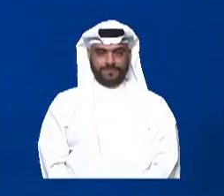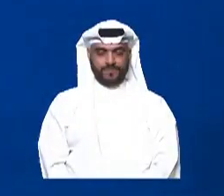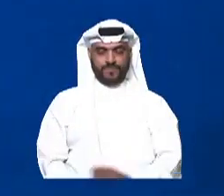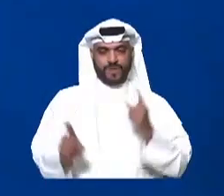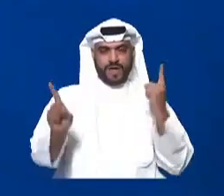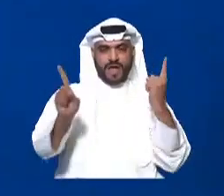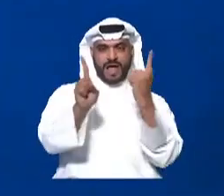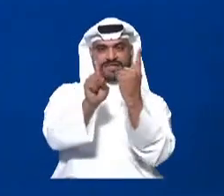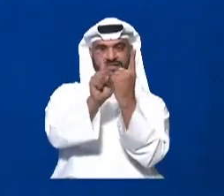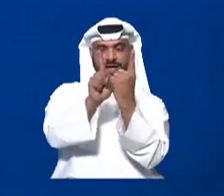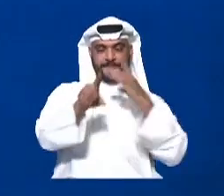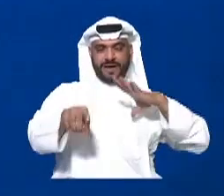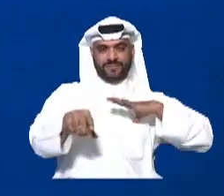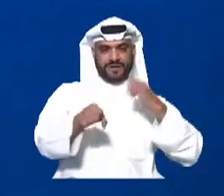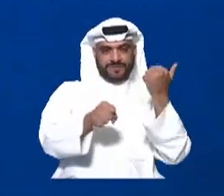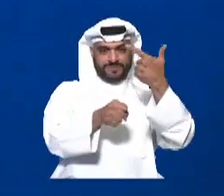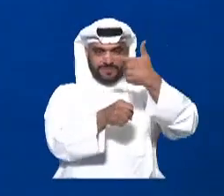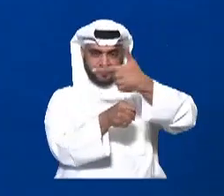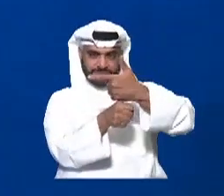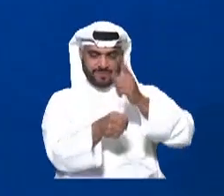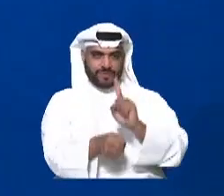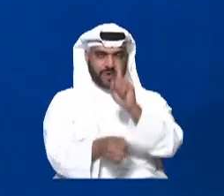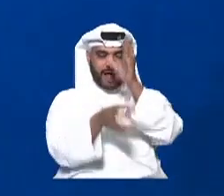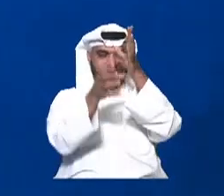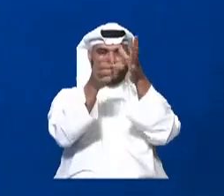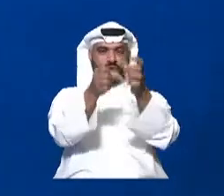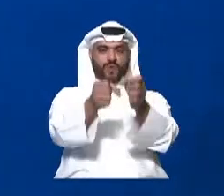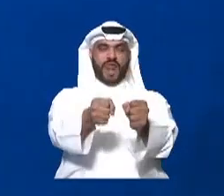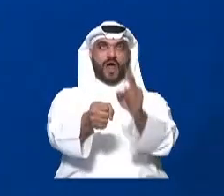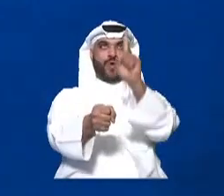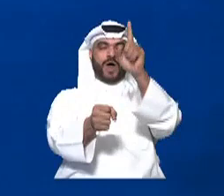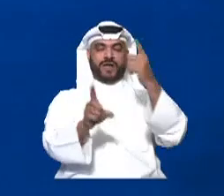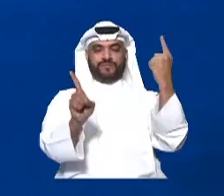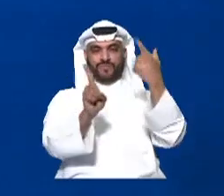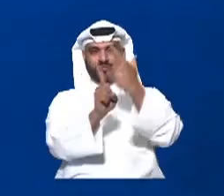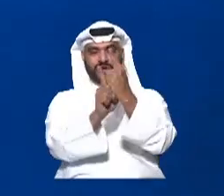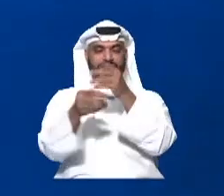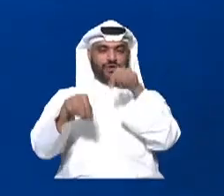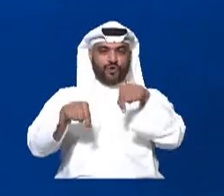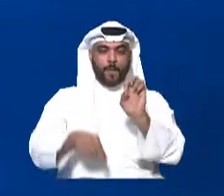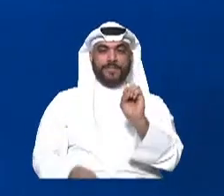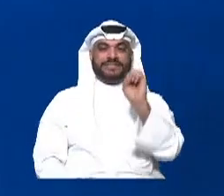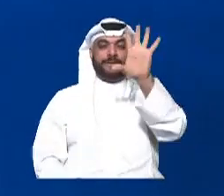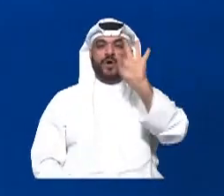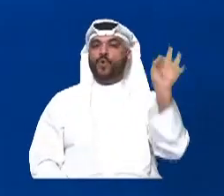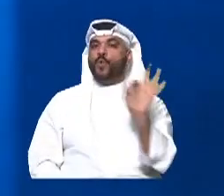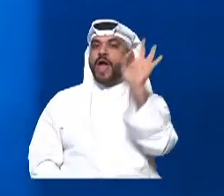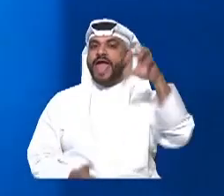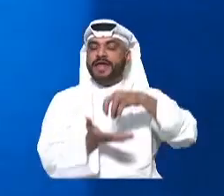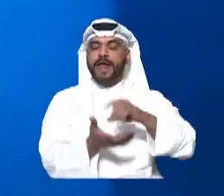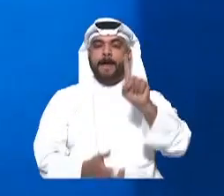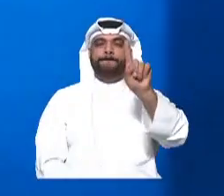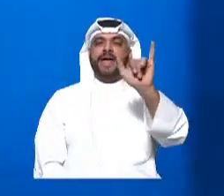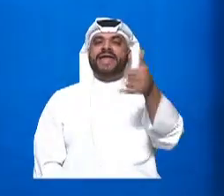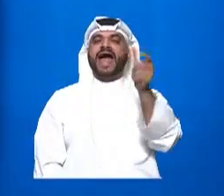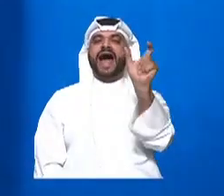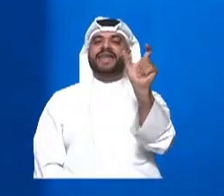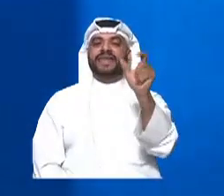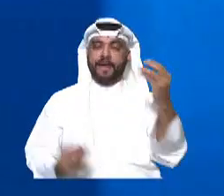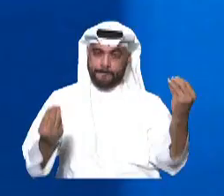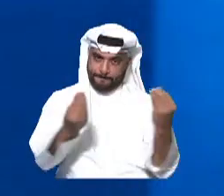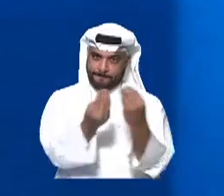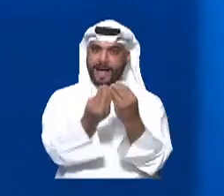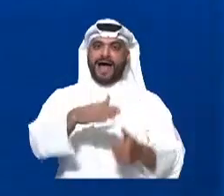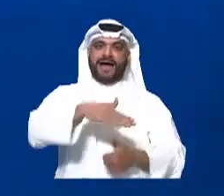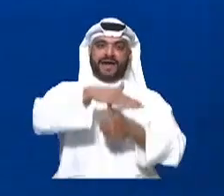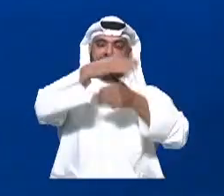استقبل سمو ولي العهد الشيخ مشعل الأحمد الجابر الصباح حفظه الله بقصر بيان صباح اليوم، وبحضور سمو الشيخ صباح الخالد